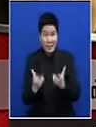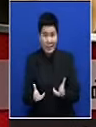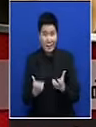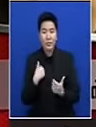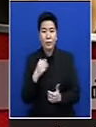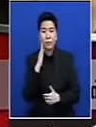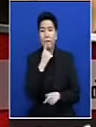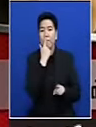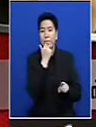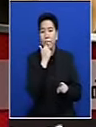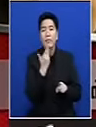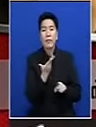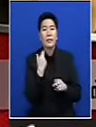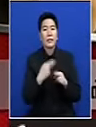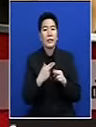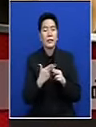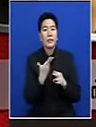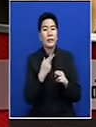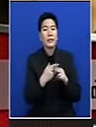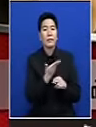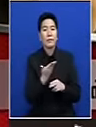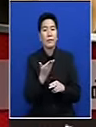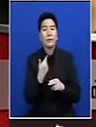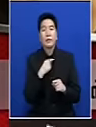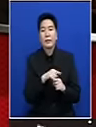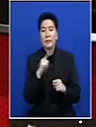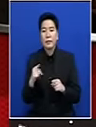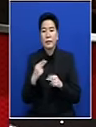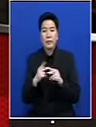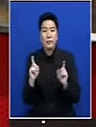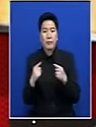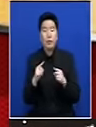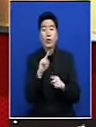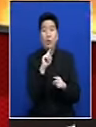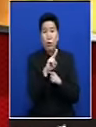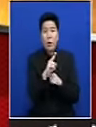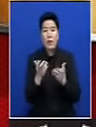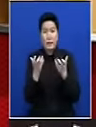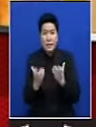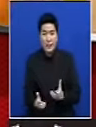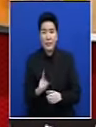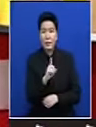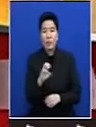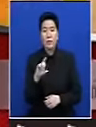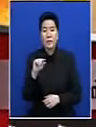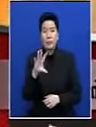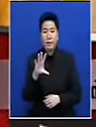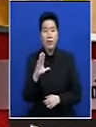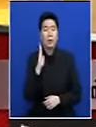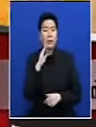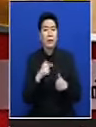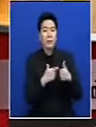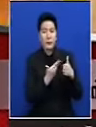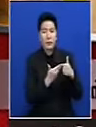หรับในฝ่ายแดงครับเพชรสงวนเอราวัณเจอกับเพชรรุ่งเพชรเจริญครับส่วนคู่ที่2นั้น125ปอนด์เพชรกันทั